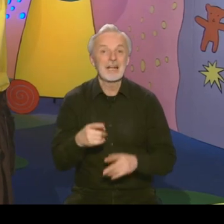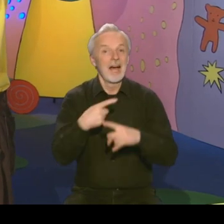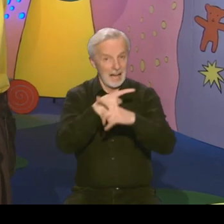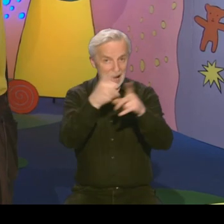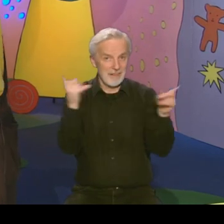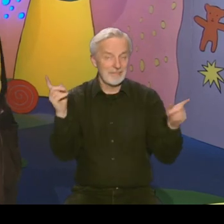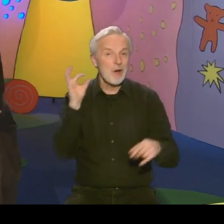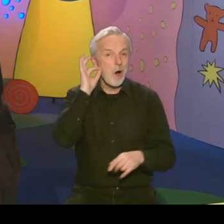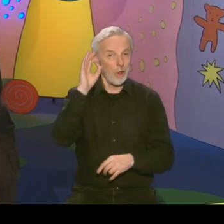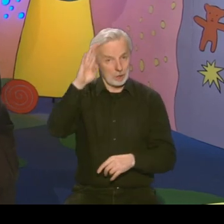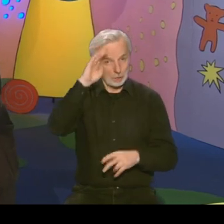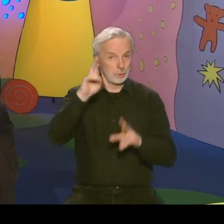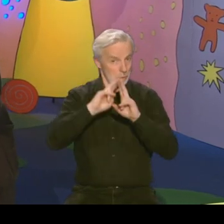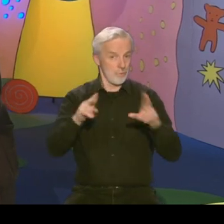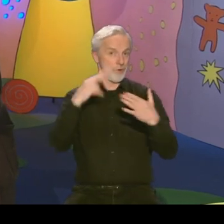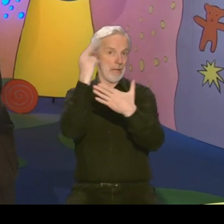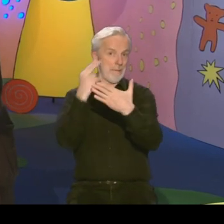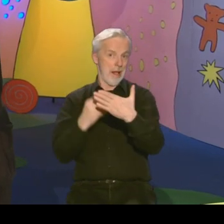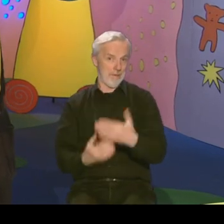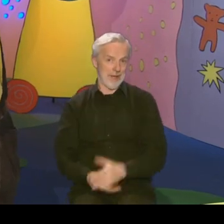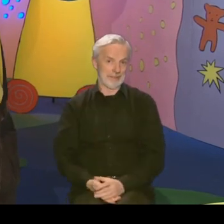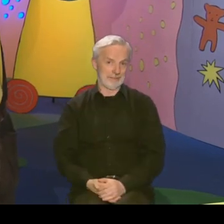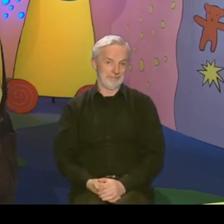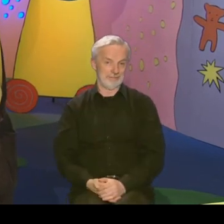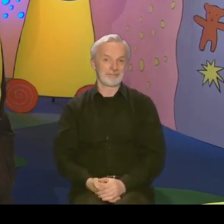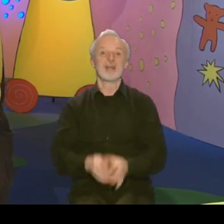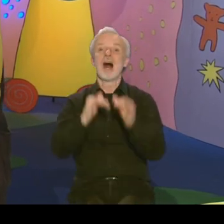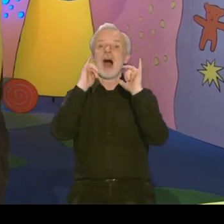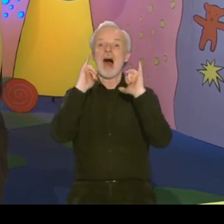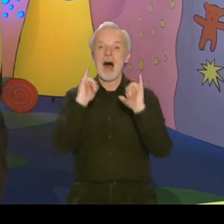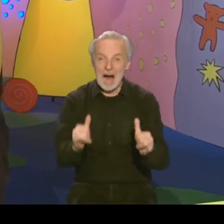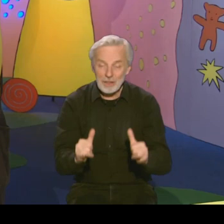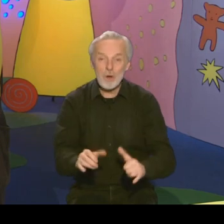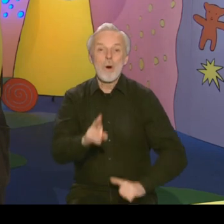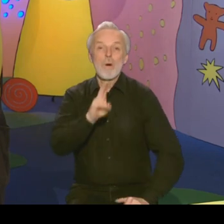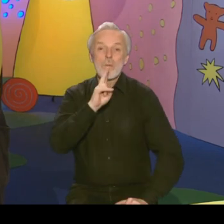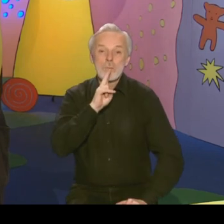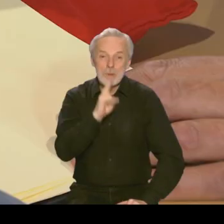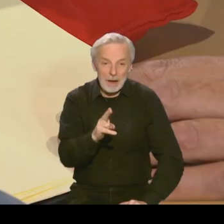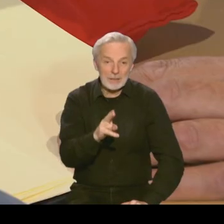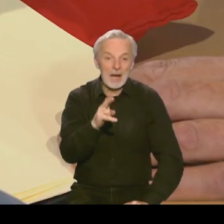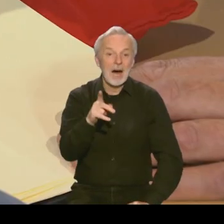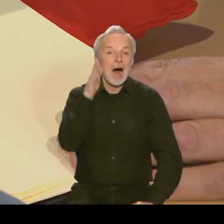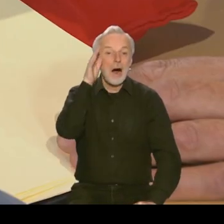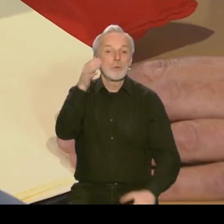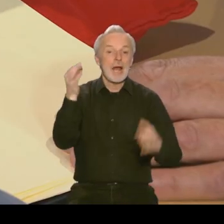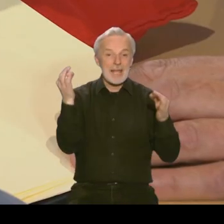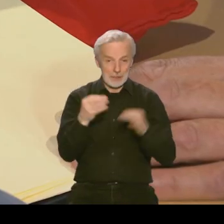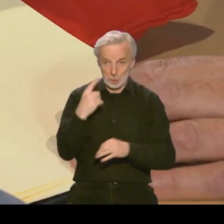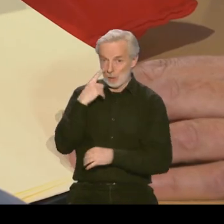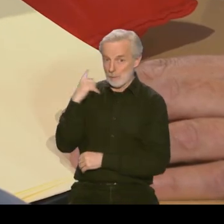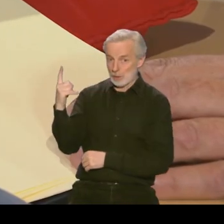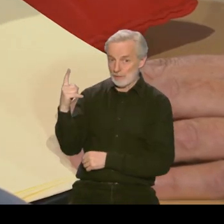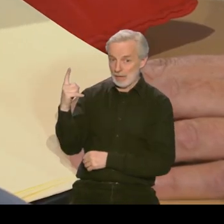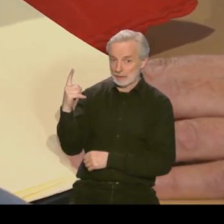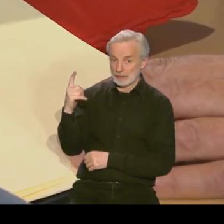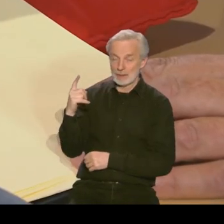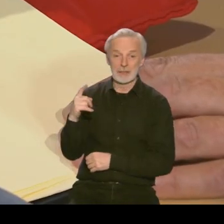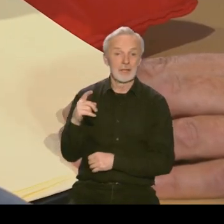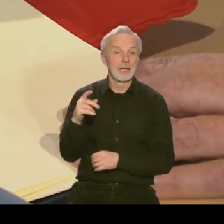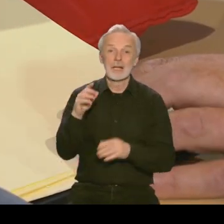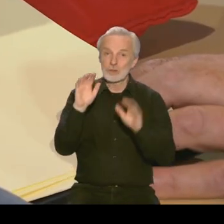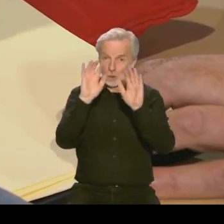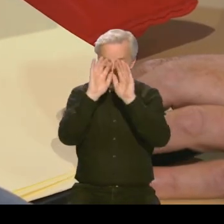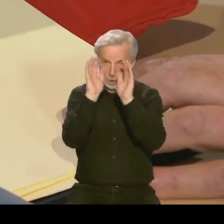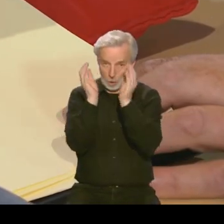kluci namalovali takhle veselou bambulku. Ano, správně. A to je taky jednoduché. Podívejte se. Už